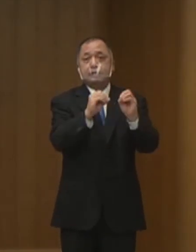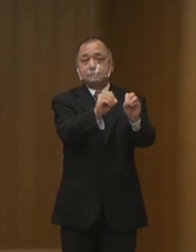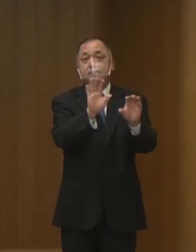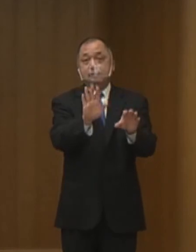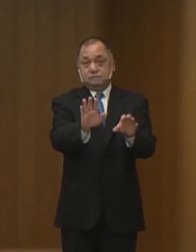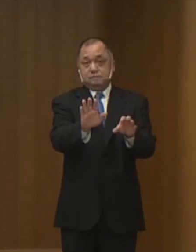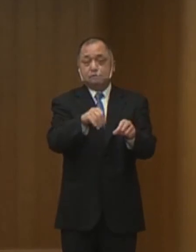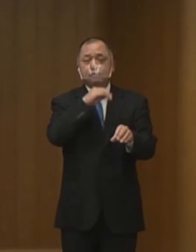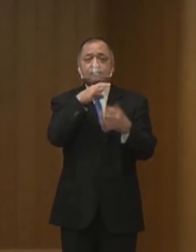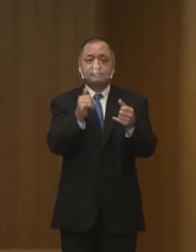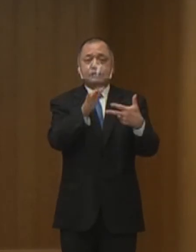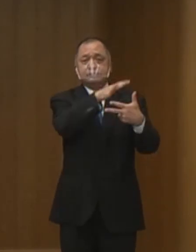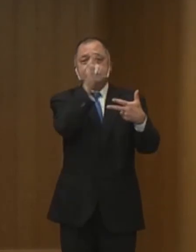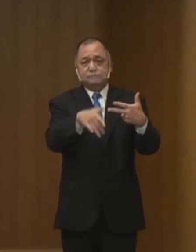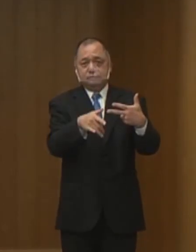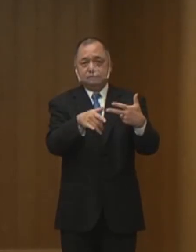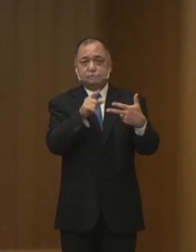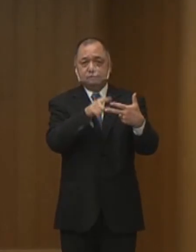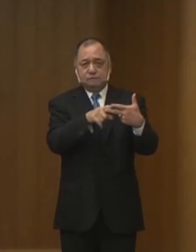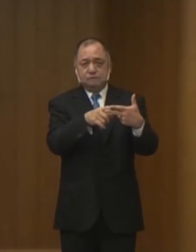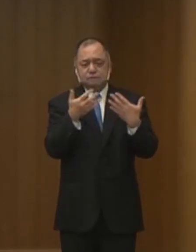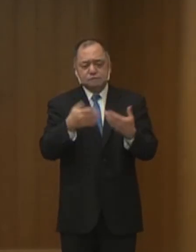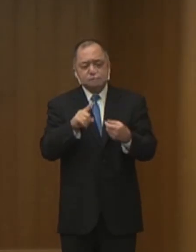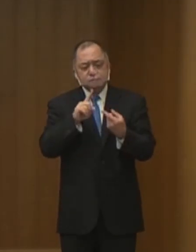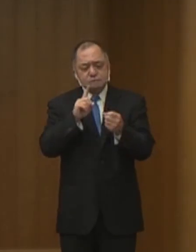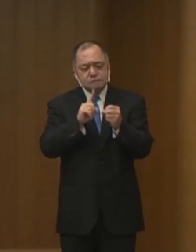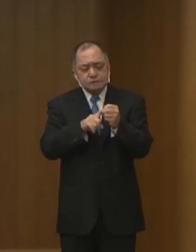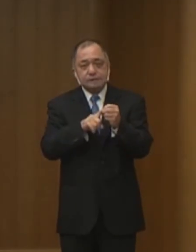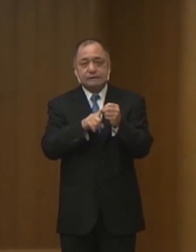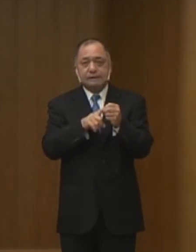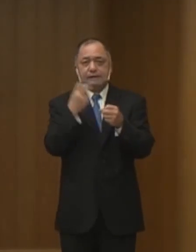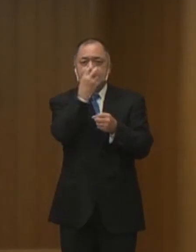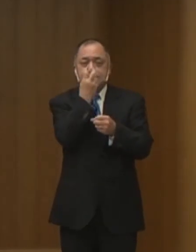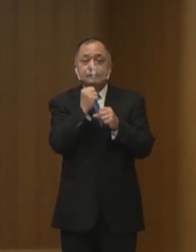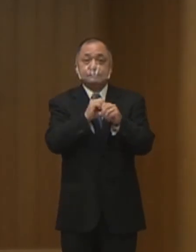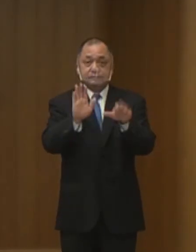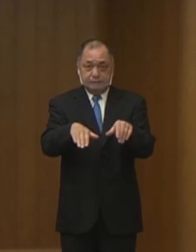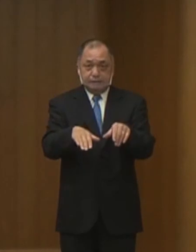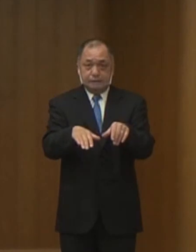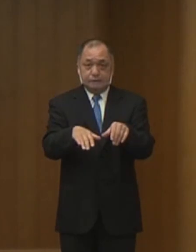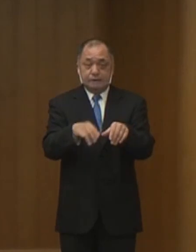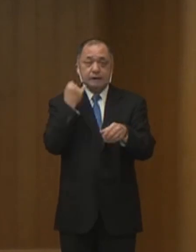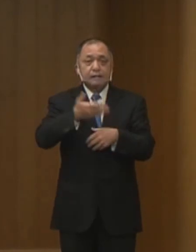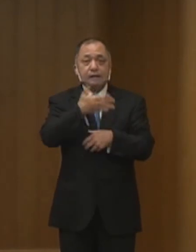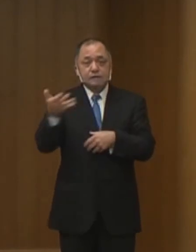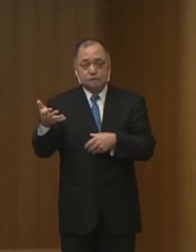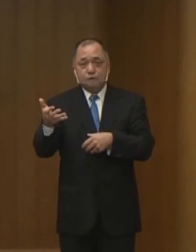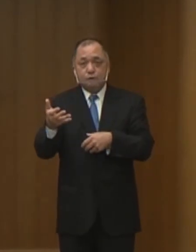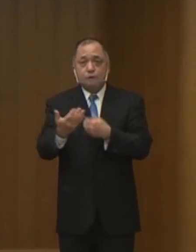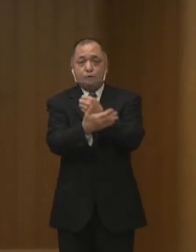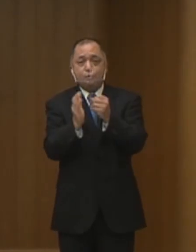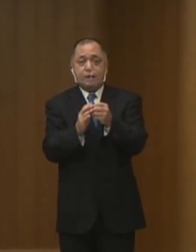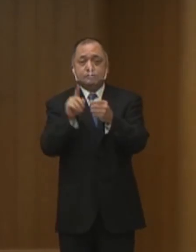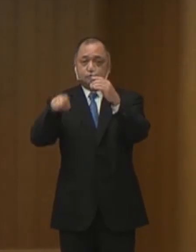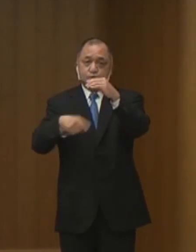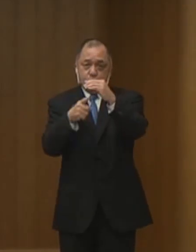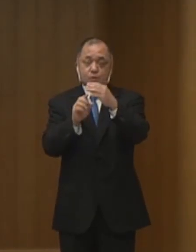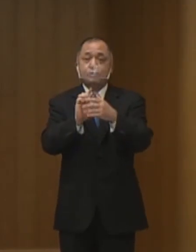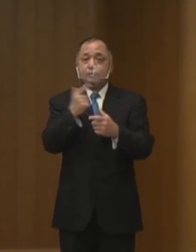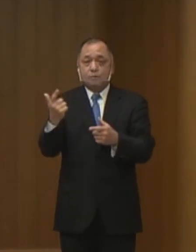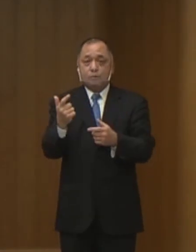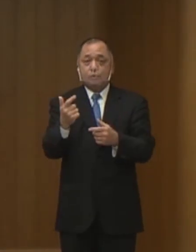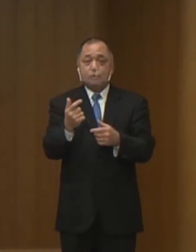施設等で重点的な検査、これを実施をいたしまして、海上保安庁と連携をして函館市警察庁